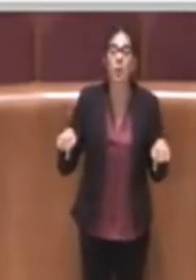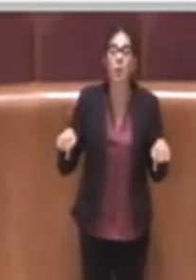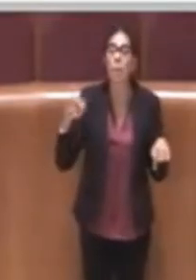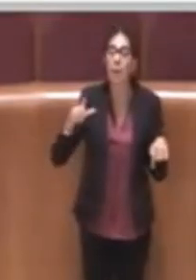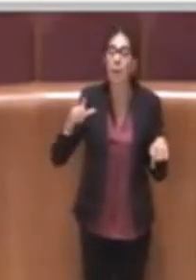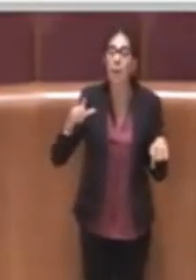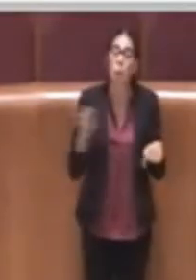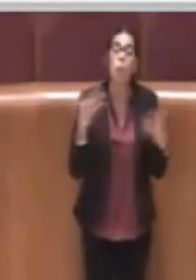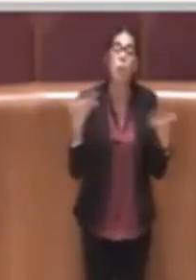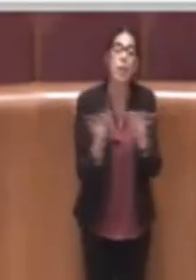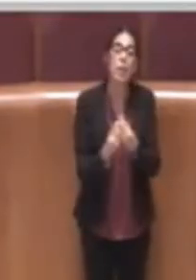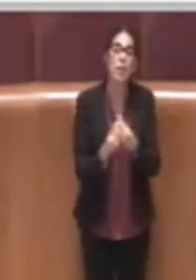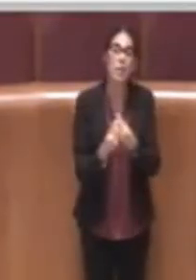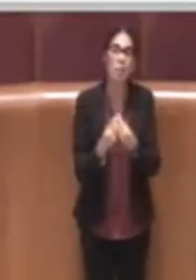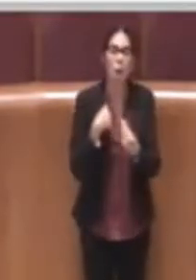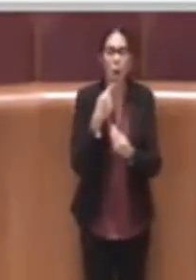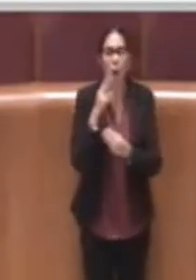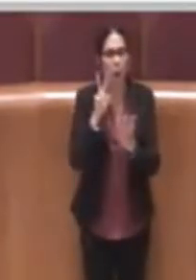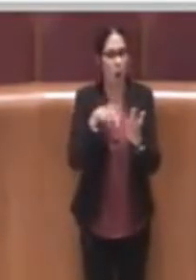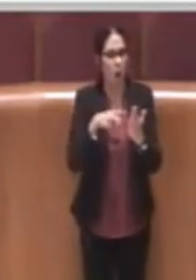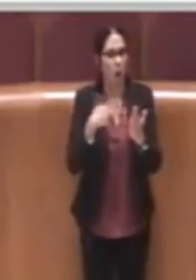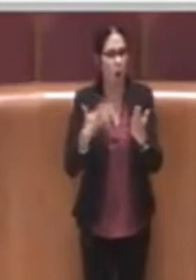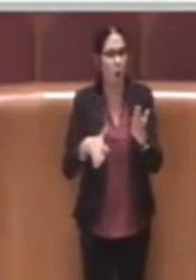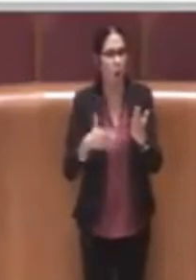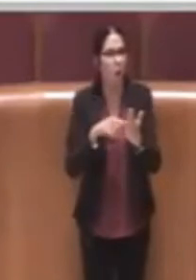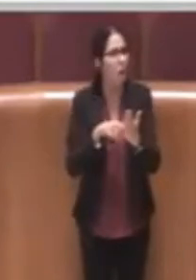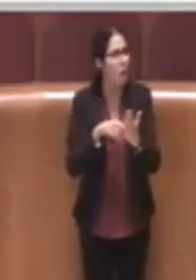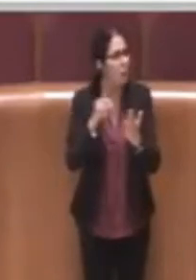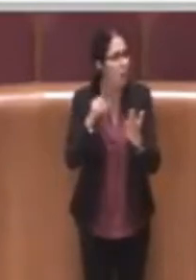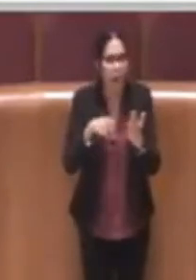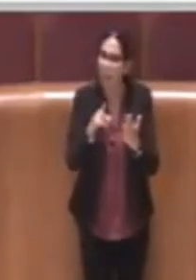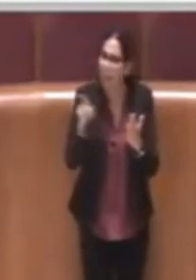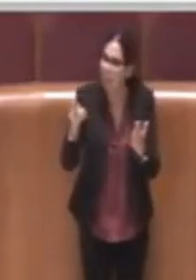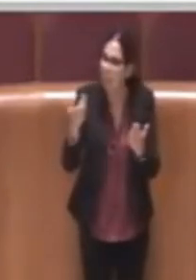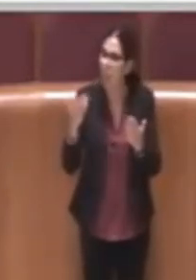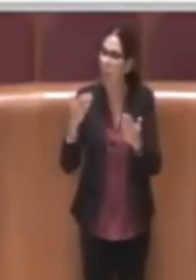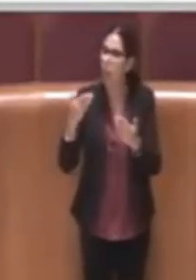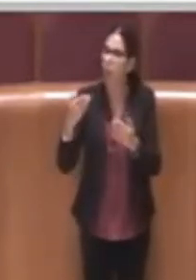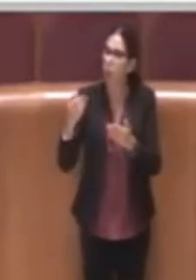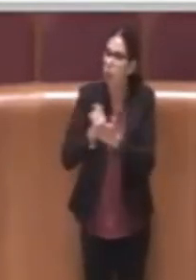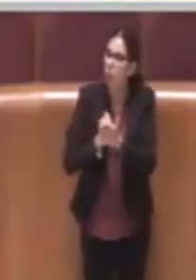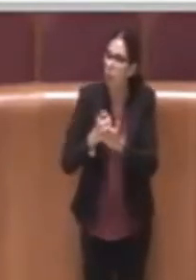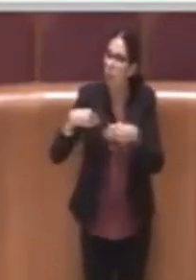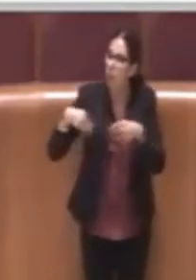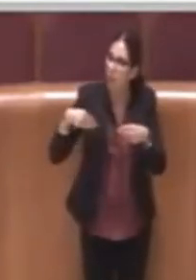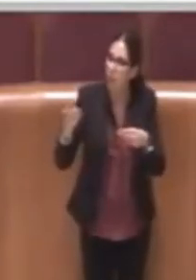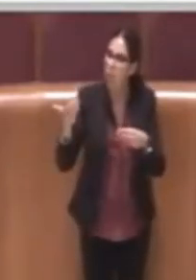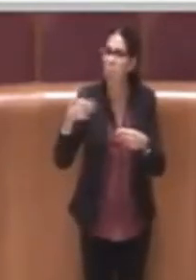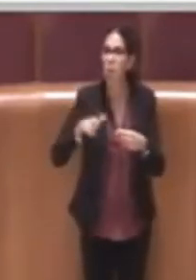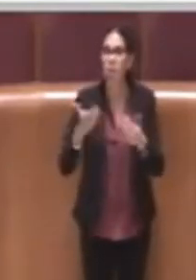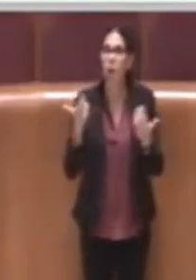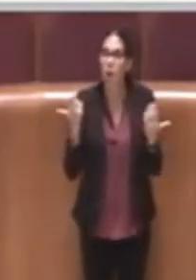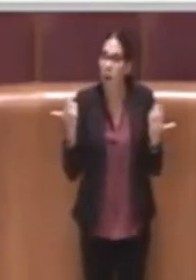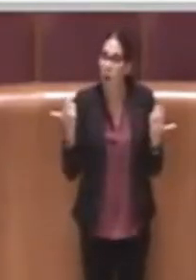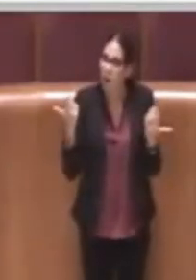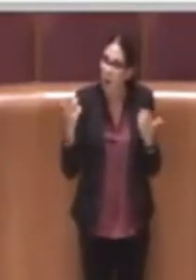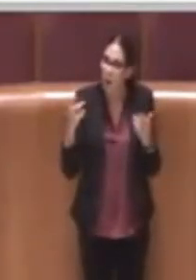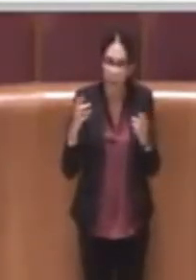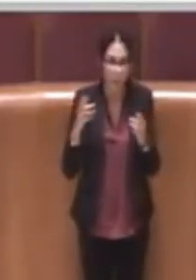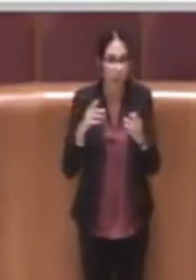quanti insieme, io ho letto anche il vostro documento della partecipazione, perché come ogni trasformazione